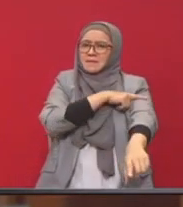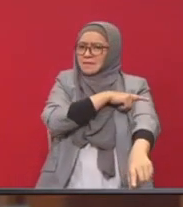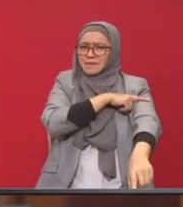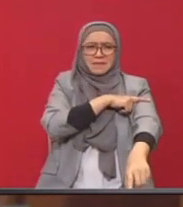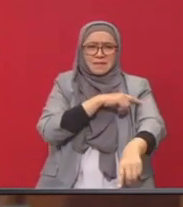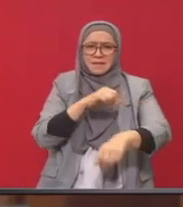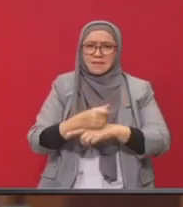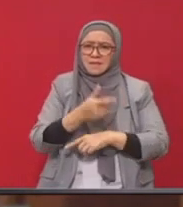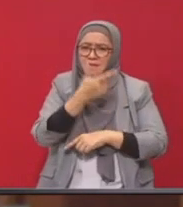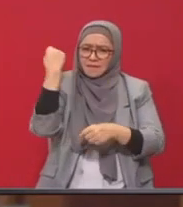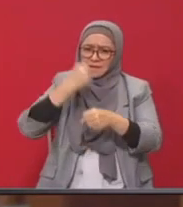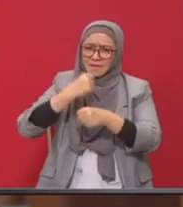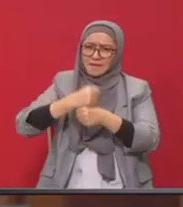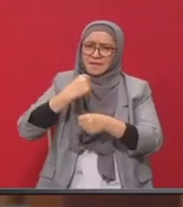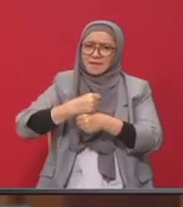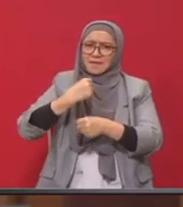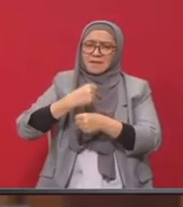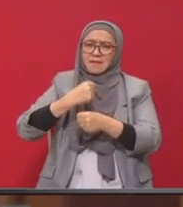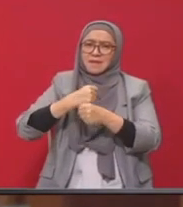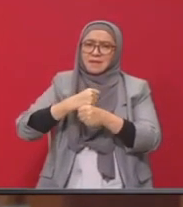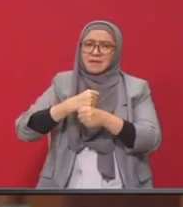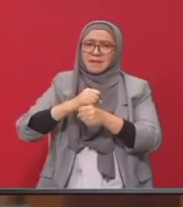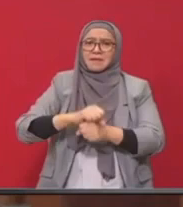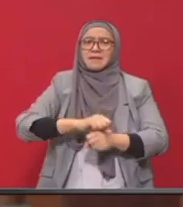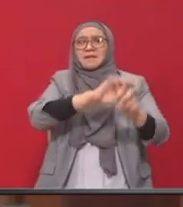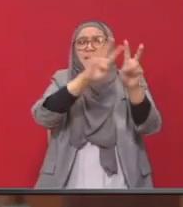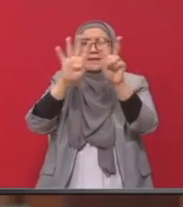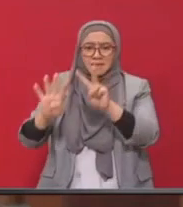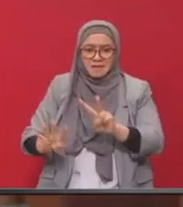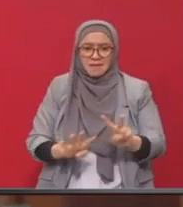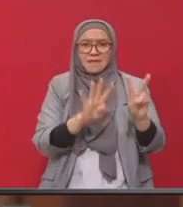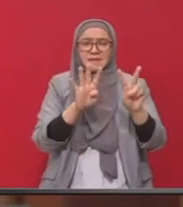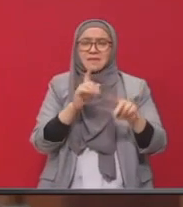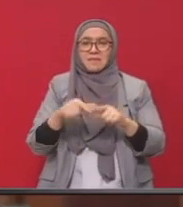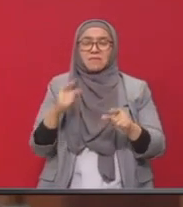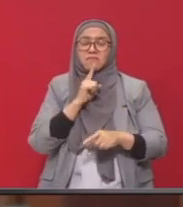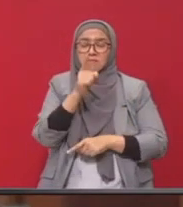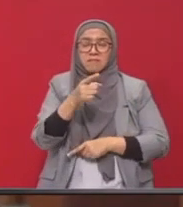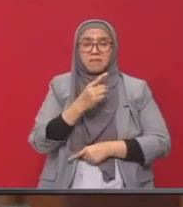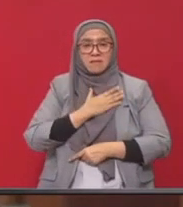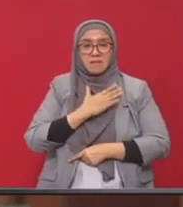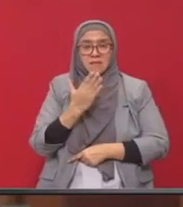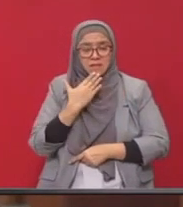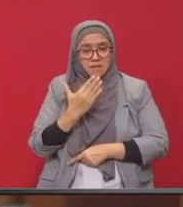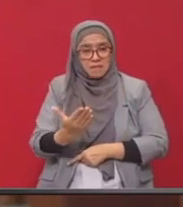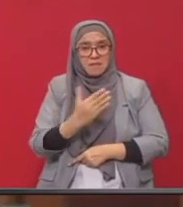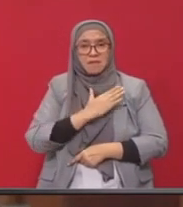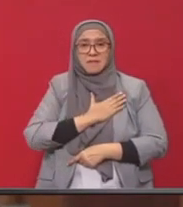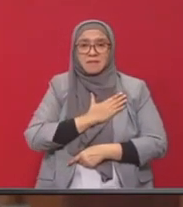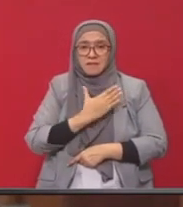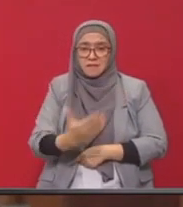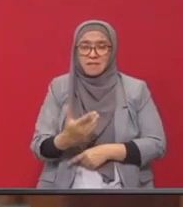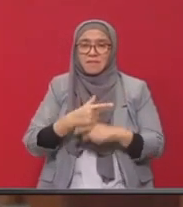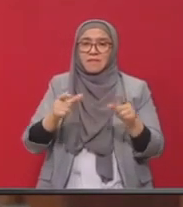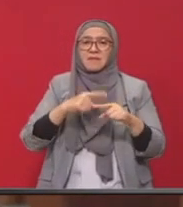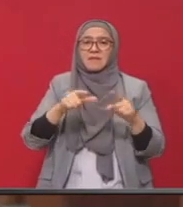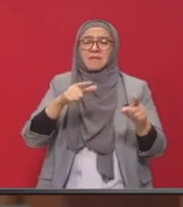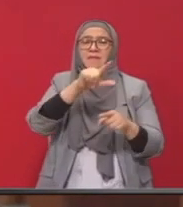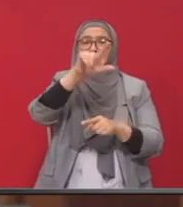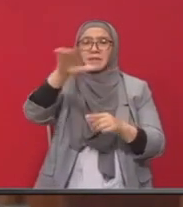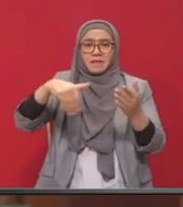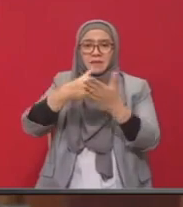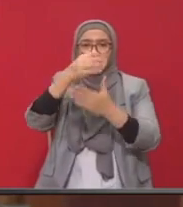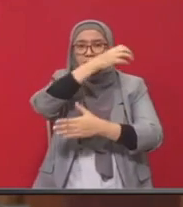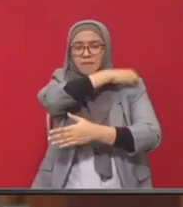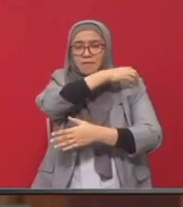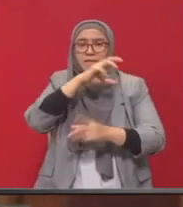bertugas 24jam kita sangat menghargai pengorbanan yang telah dilakukan oleh semua pegawai cm dan bagi